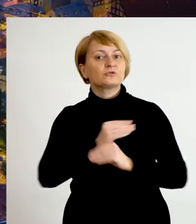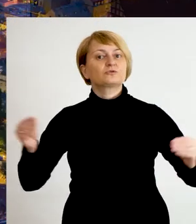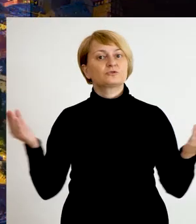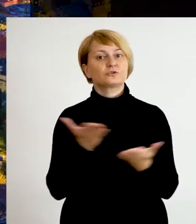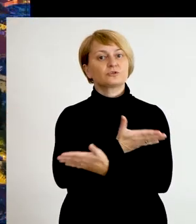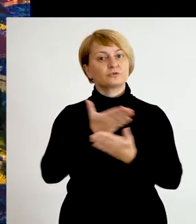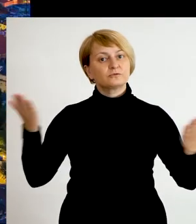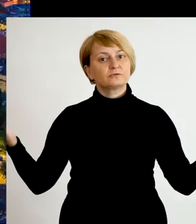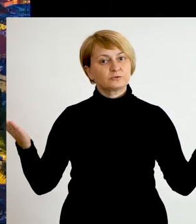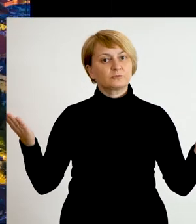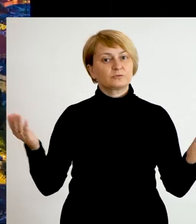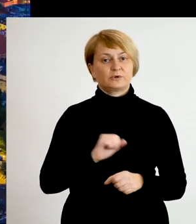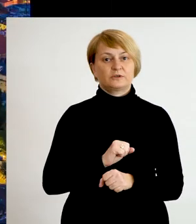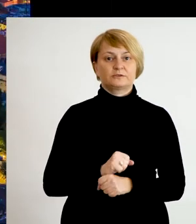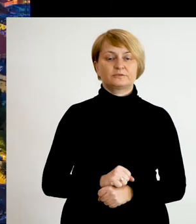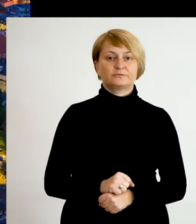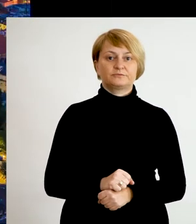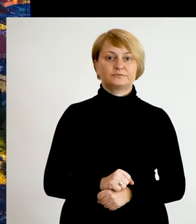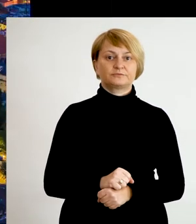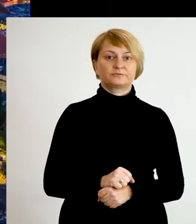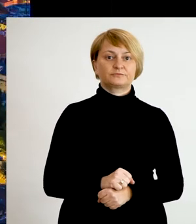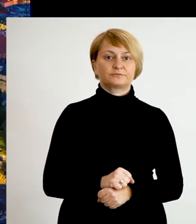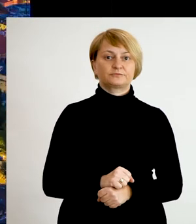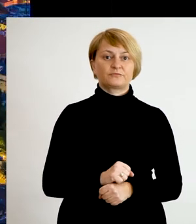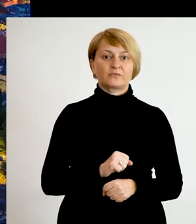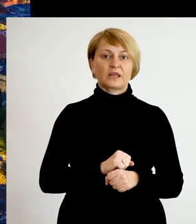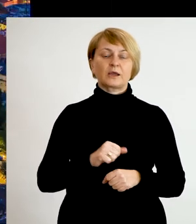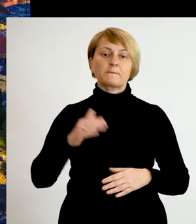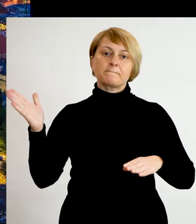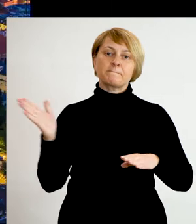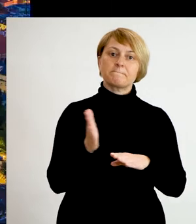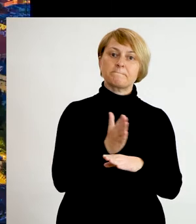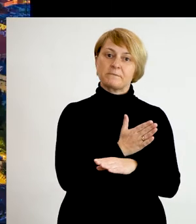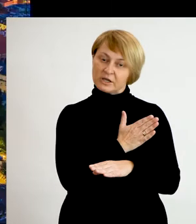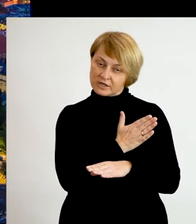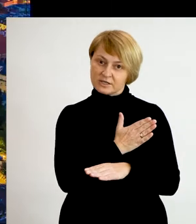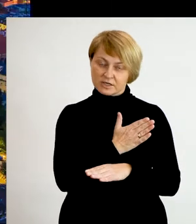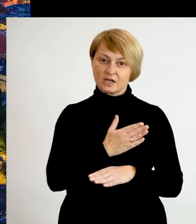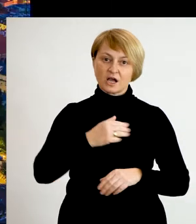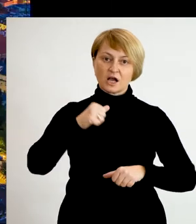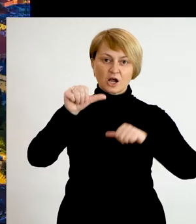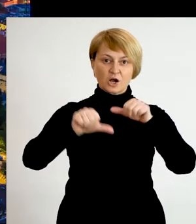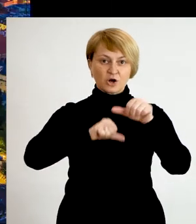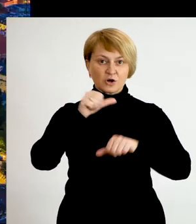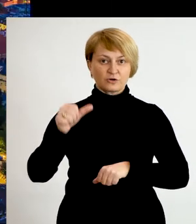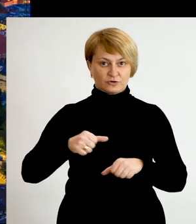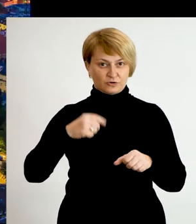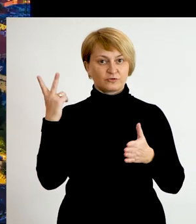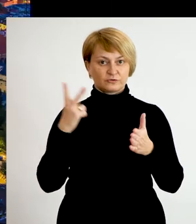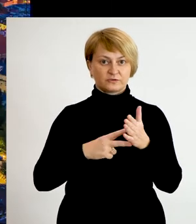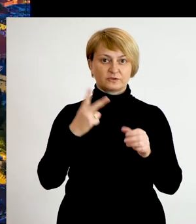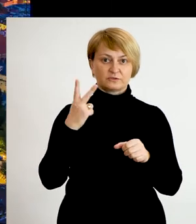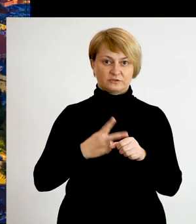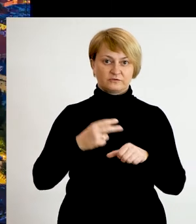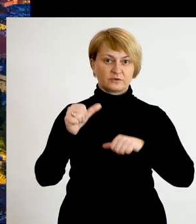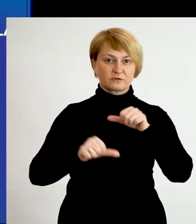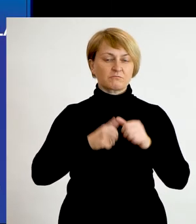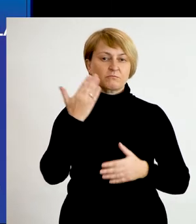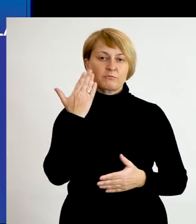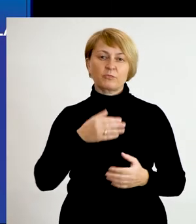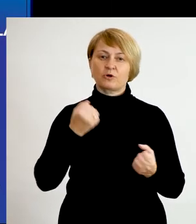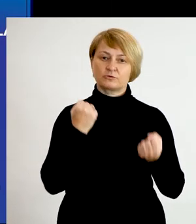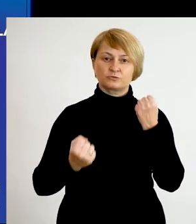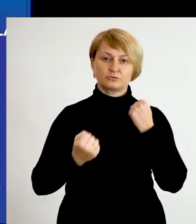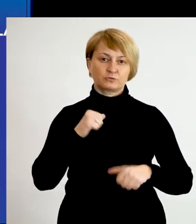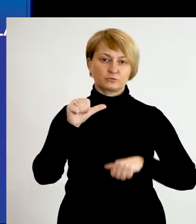Szanowni Państwo, jesteśmy po roku 2020, prawie roku bardzo trudnym dla